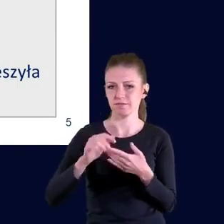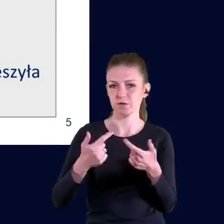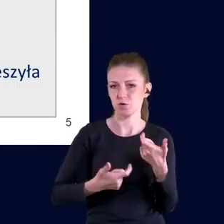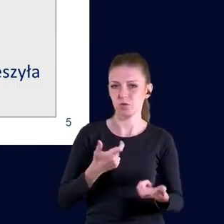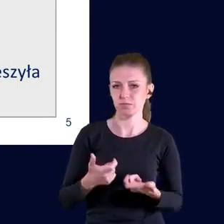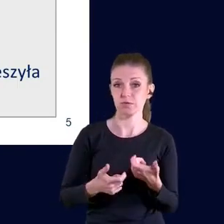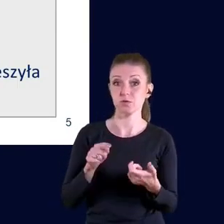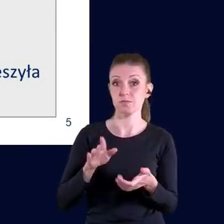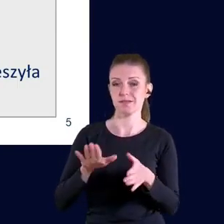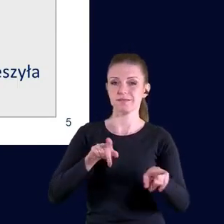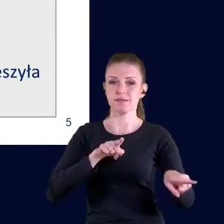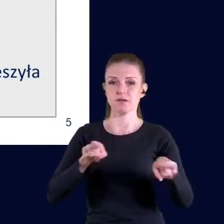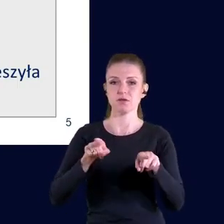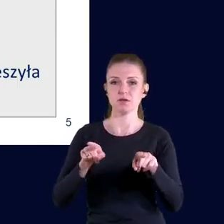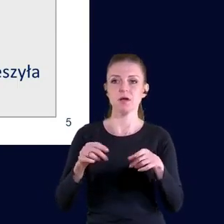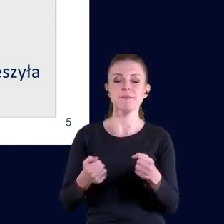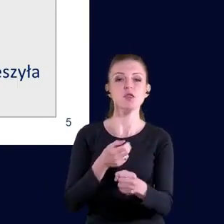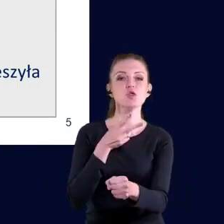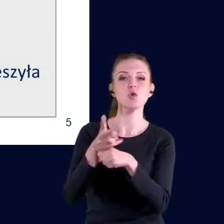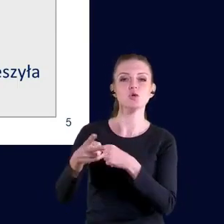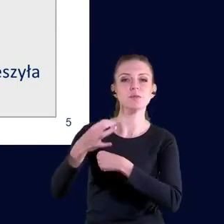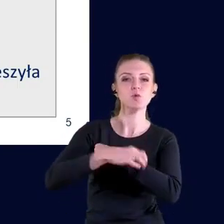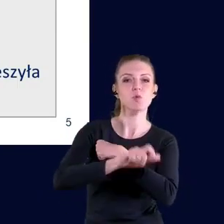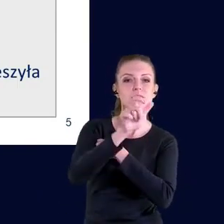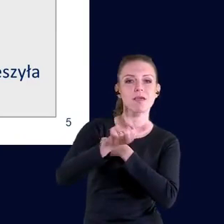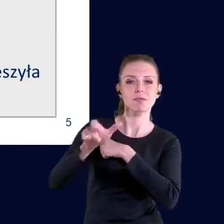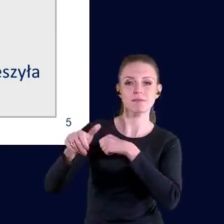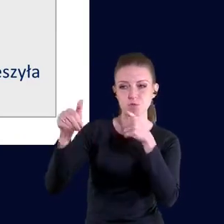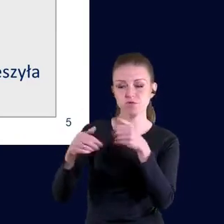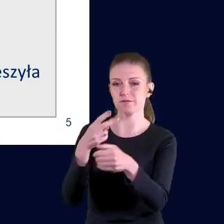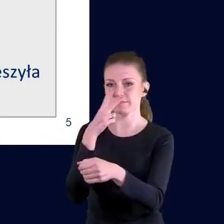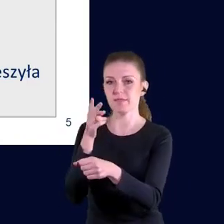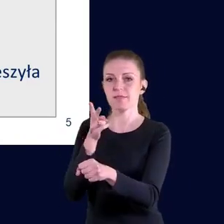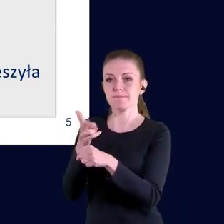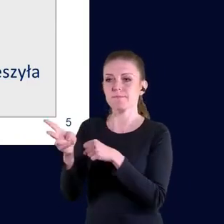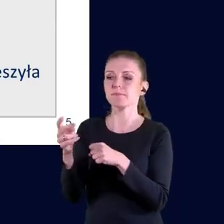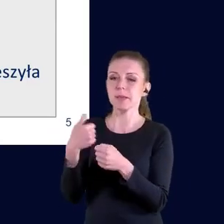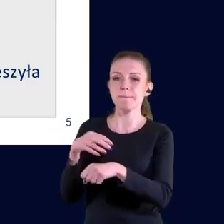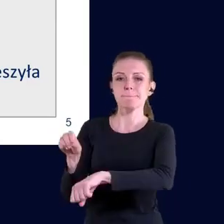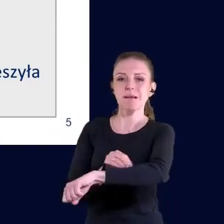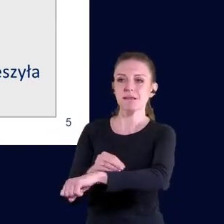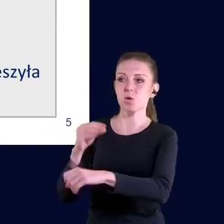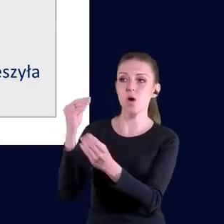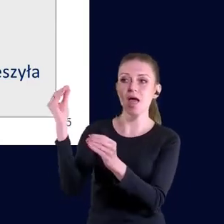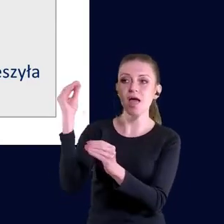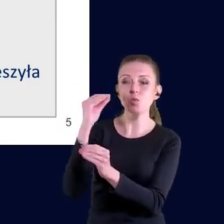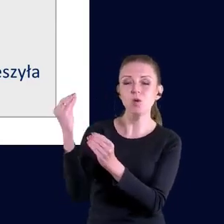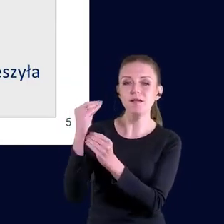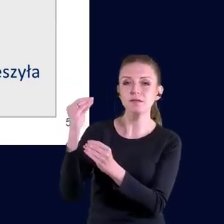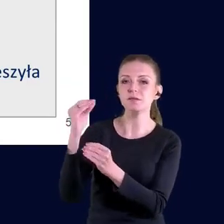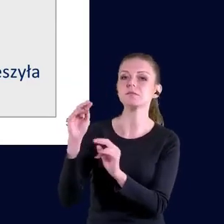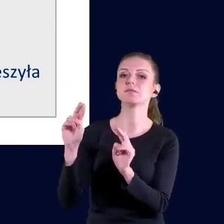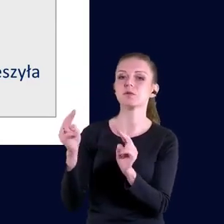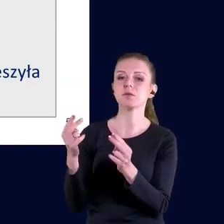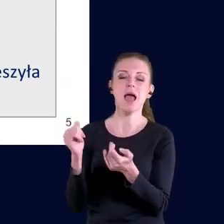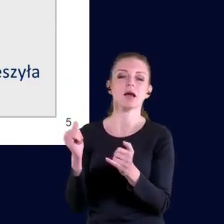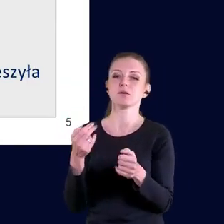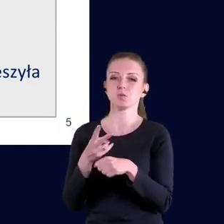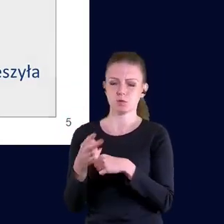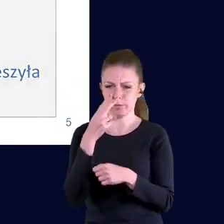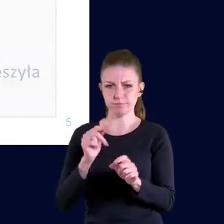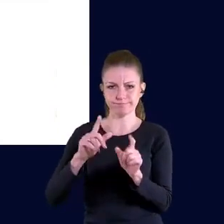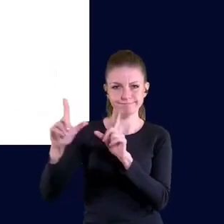mają wpływ na dostęp studentów do materiałów edukacyjnych i na tym teraz się skupimy i proszę proszę o